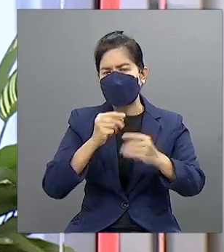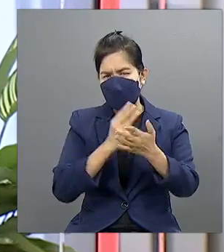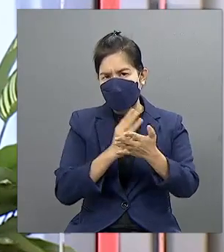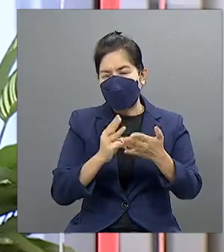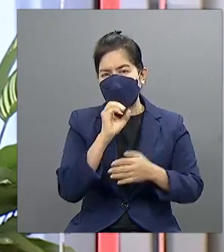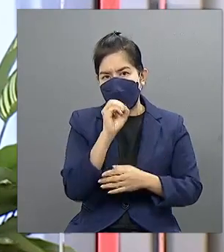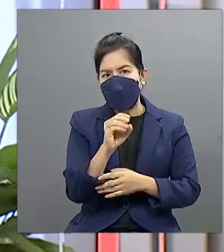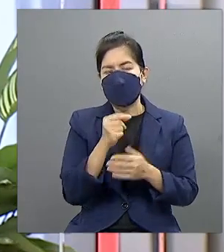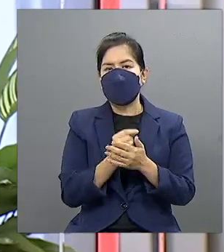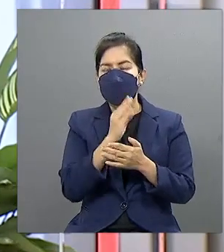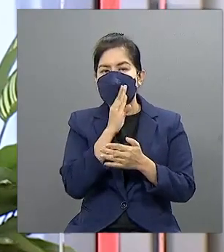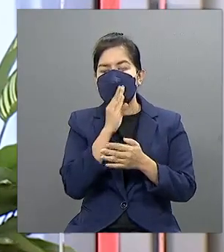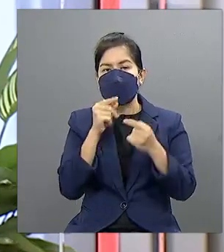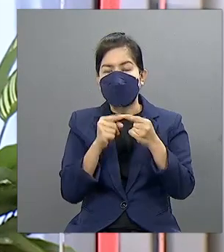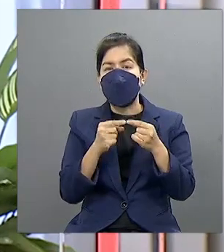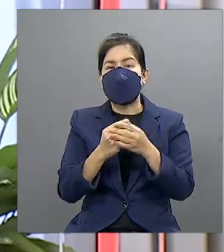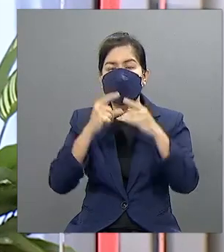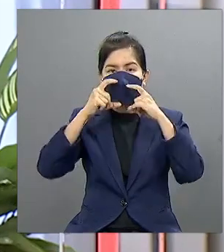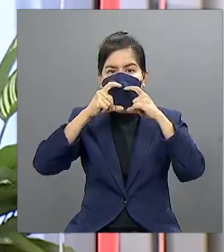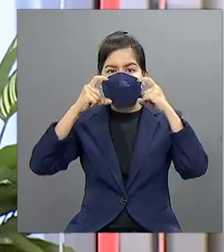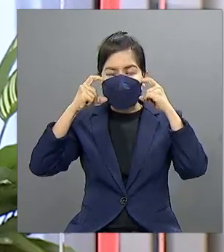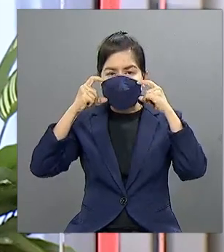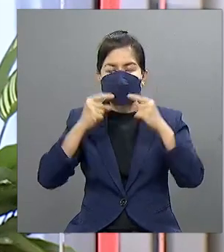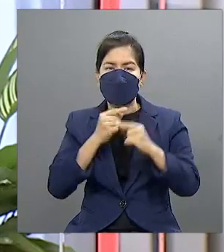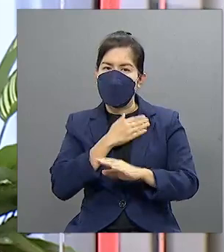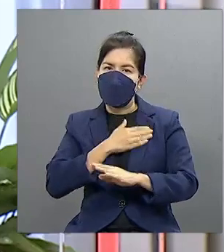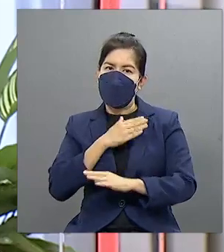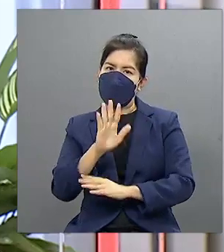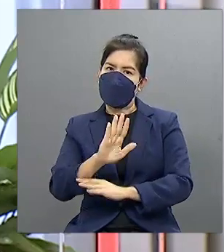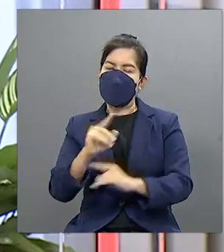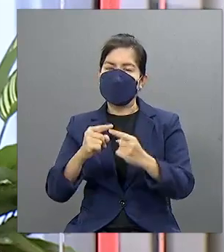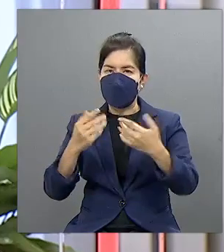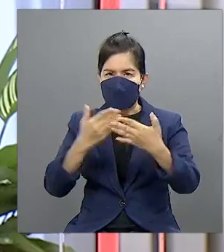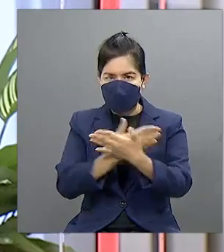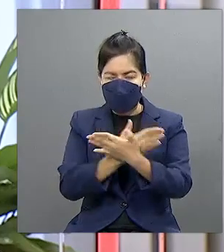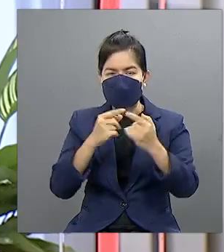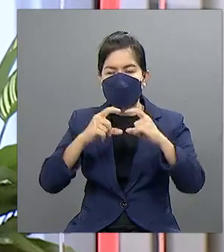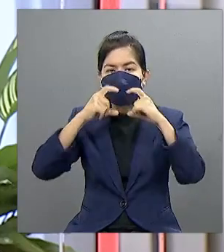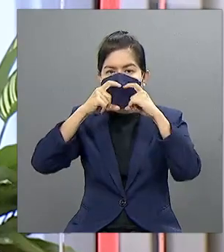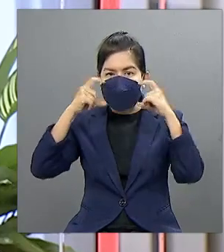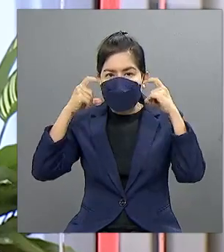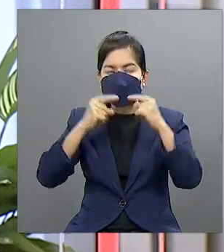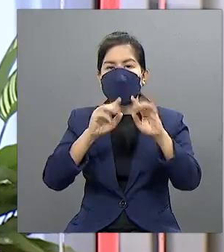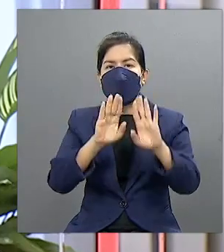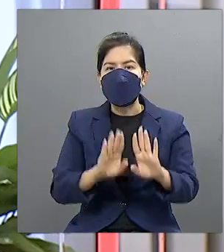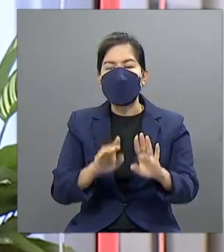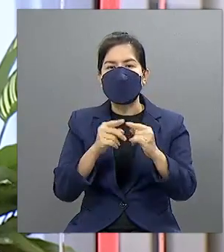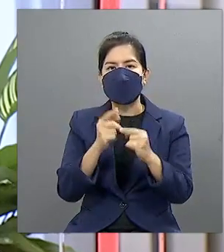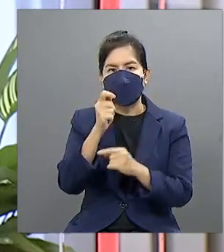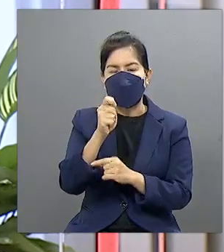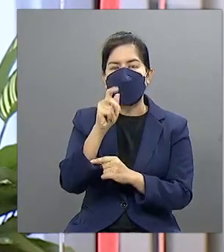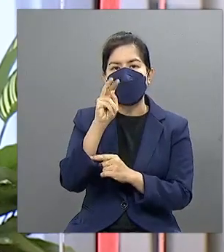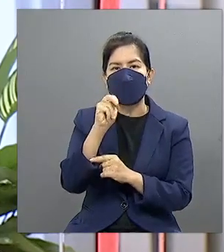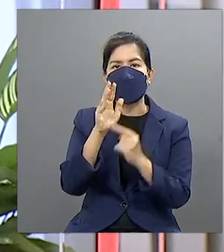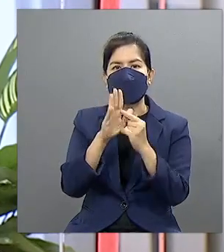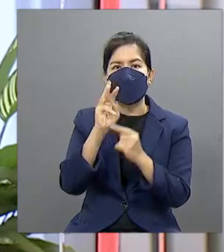ถปกป้องได้สิ่งที่ควรจะทำและควรจะใช้คือหน้ากากอนามัยทางการแพทย์นี่แหละนะครับและอาจจะต้องใส่มากขึ้นกว่า1ชั้นด้วย อ่ ะเรื่องนี้